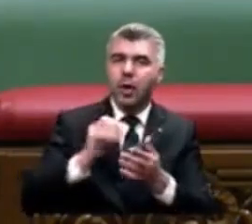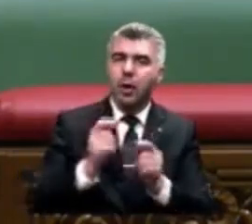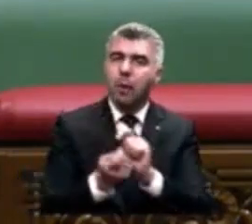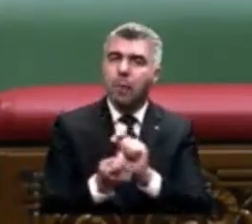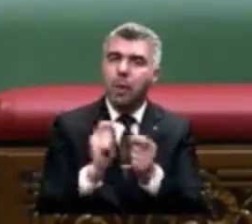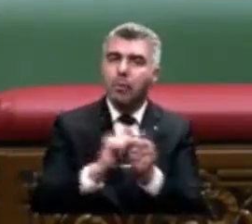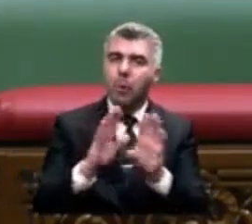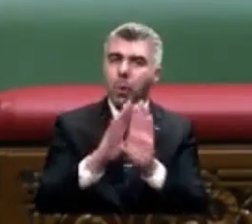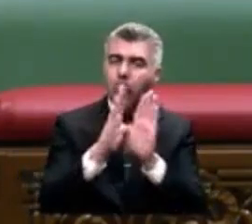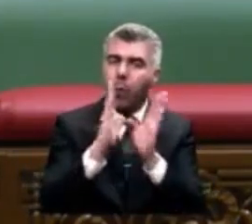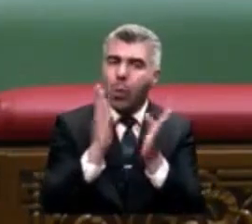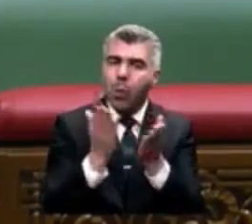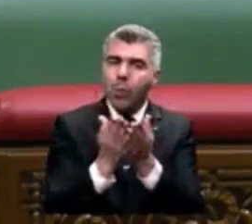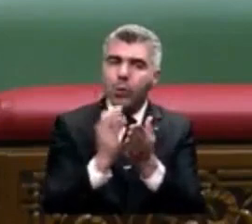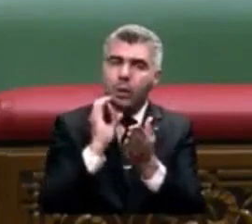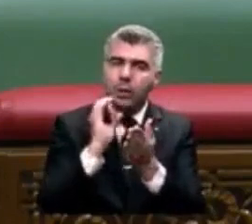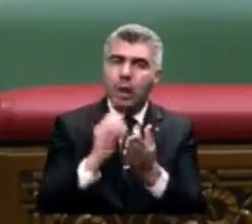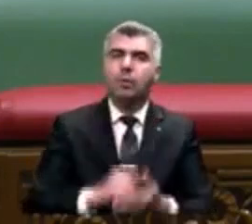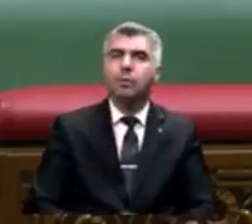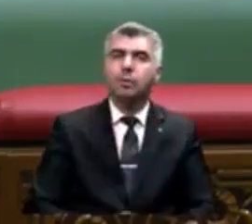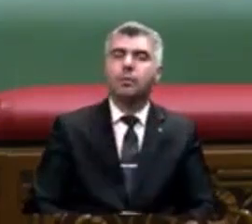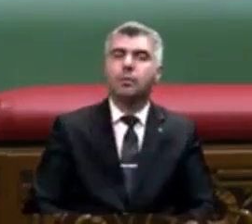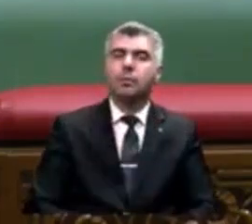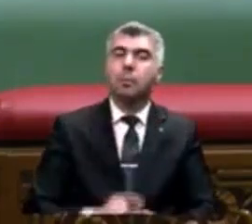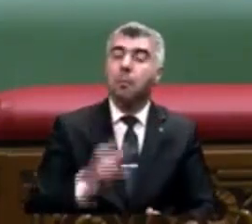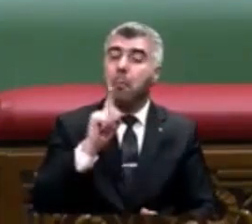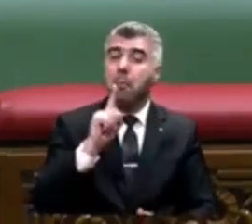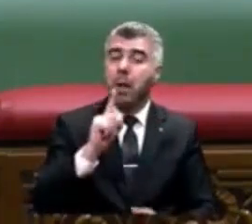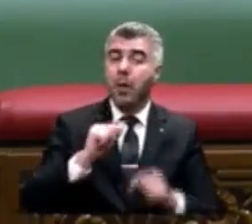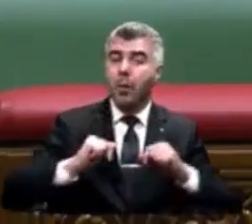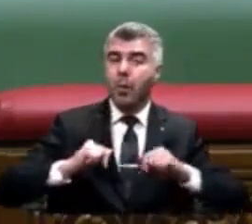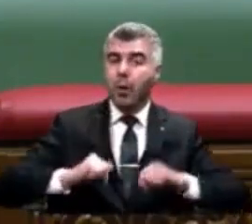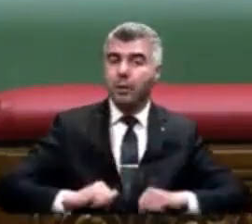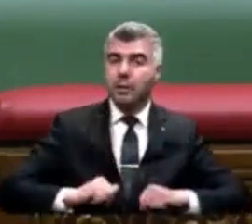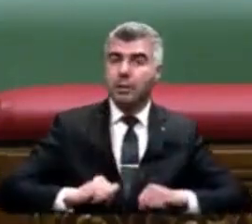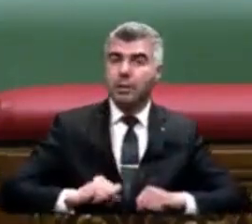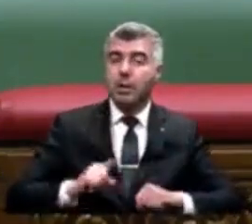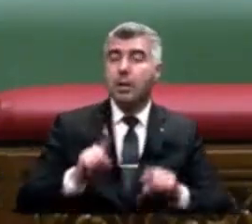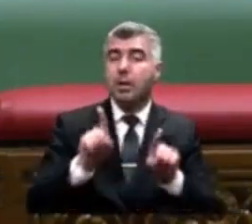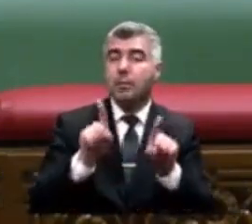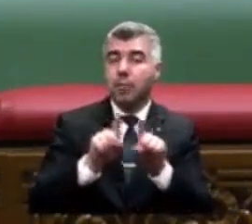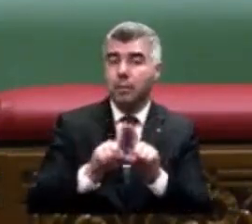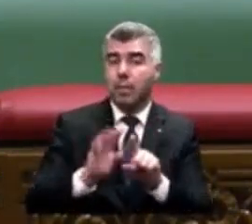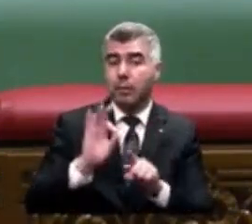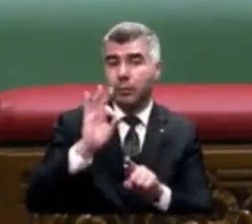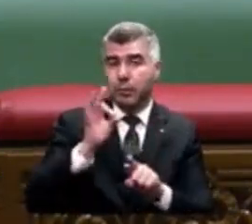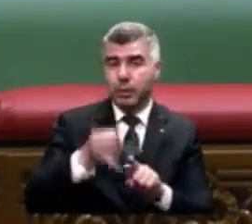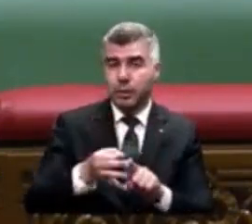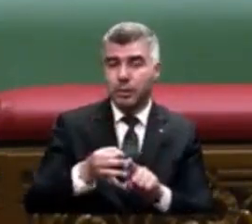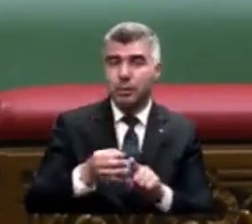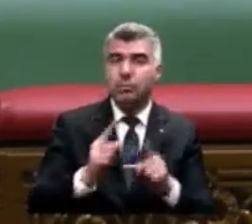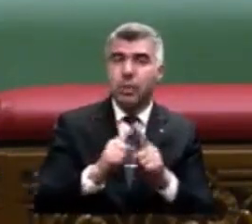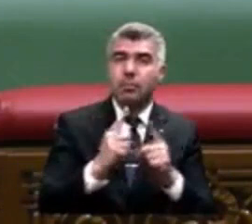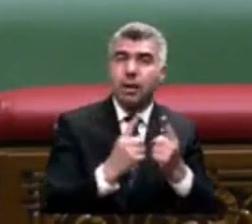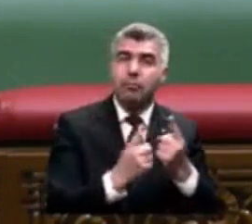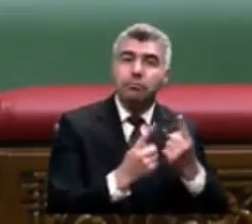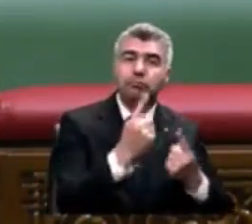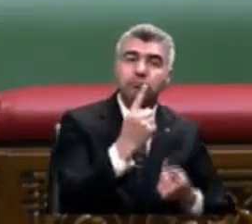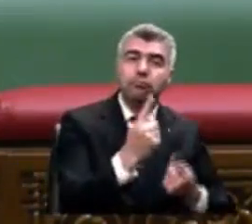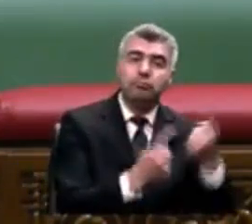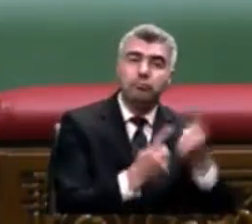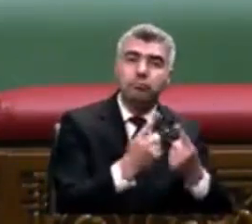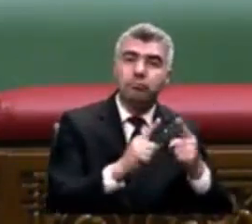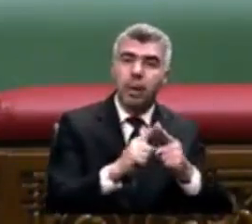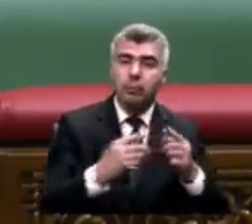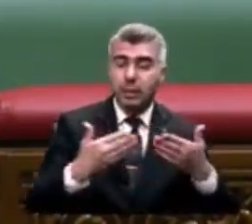شونجمون اورغانيزاسيونيل ملتي بوكل. لكن السيد الوزير المحترم، واش خديتوا بعين الاعتبار السلبيات اللي الشارع